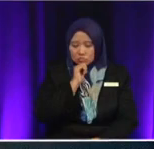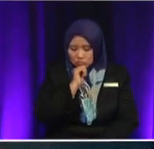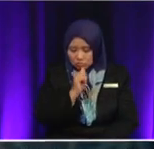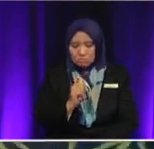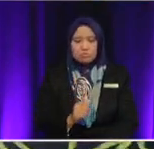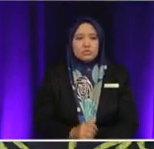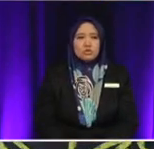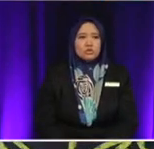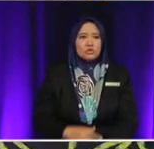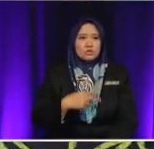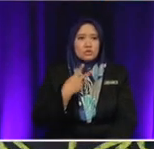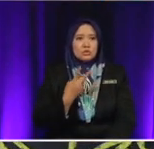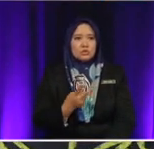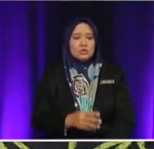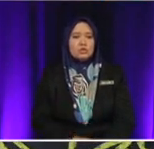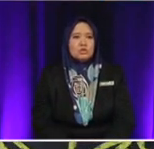Okey, Afika dulu.